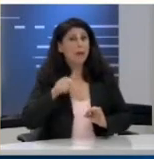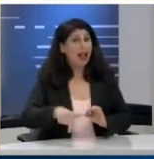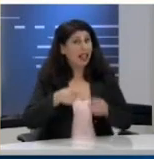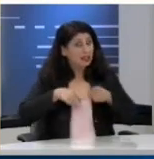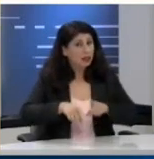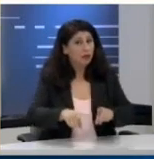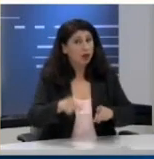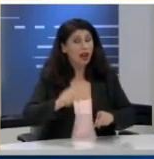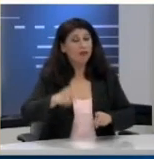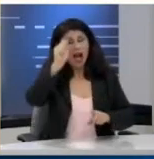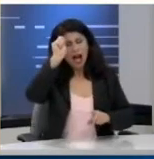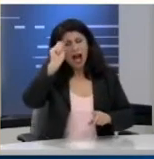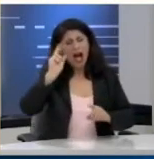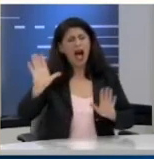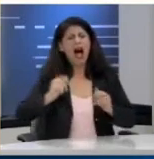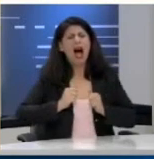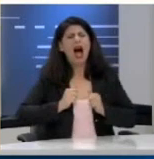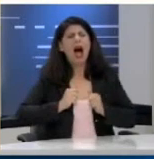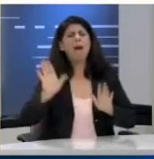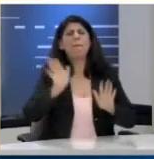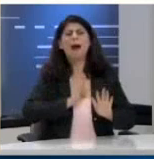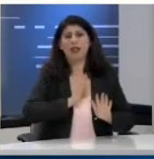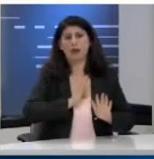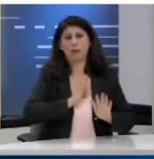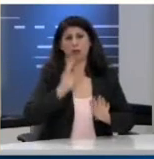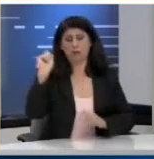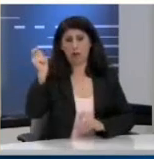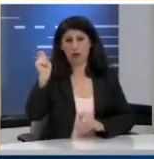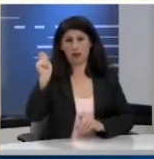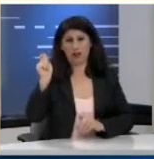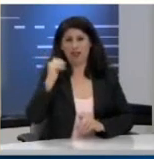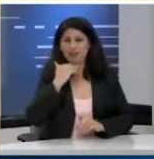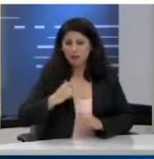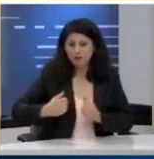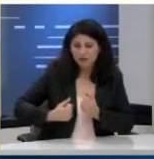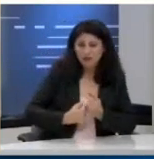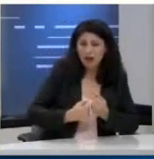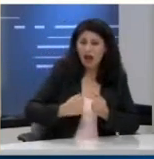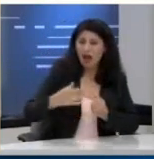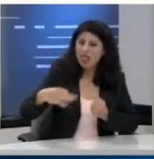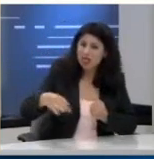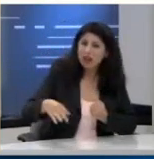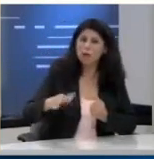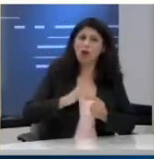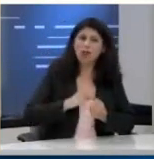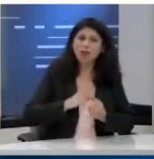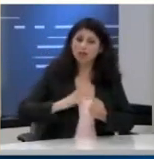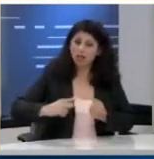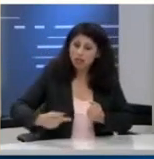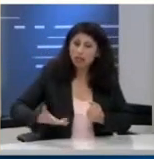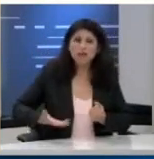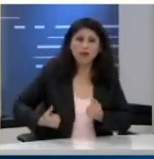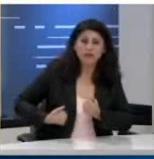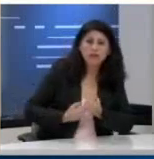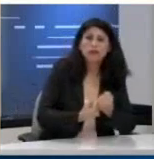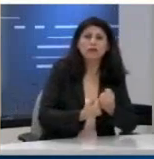τις απάνθρωπες πολιτικές, δεν είχατε το σθένος να σταθείτε δίπλα στους αδύναμους, δίπλα στον ελληνικό λαό και να ζητήσετε